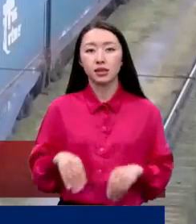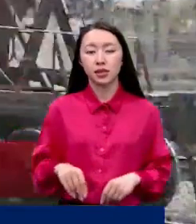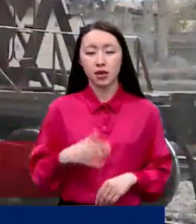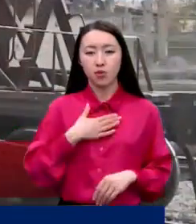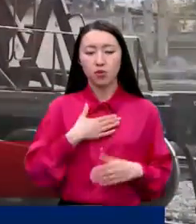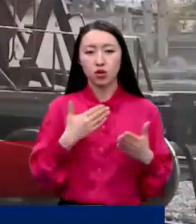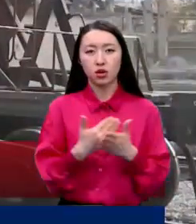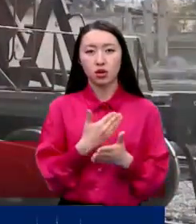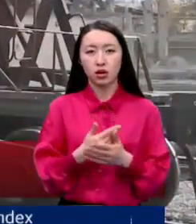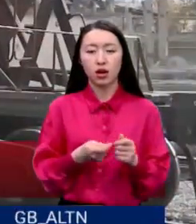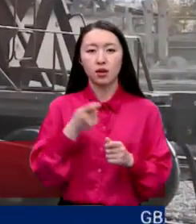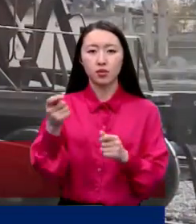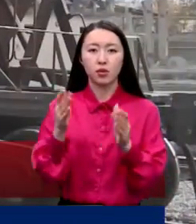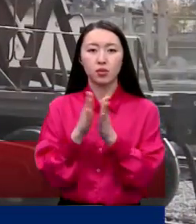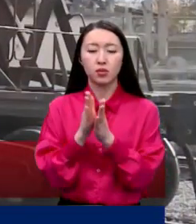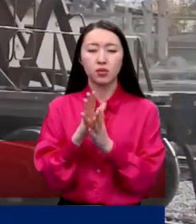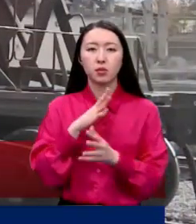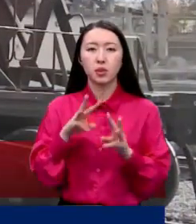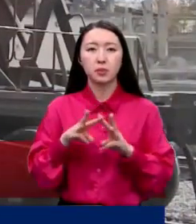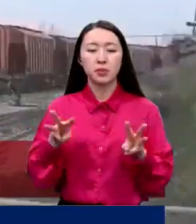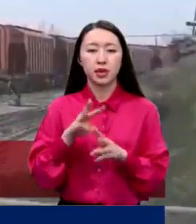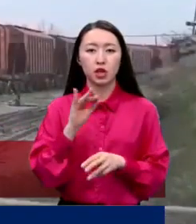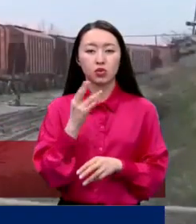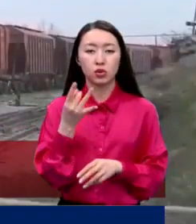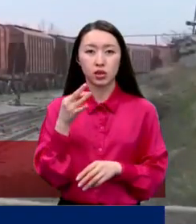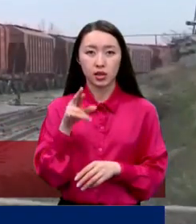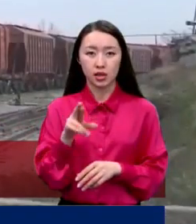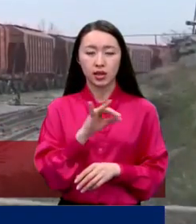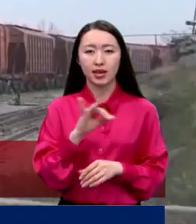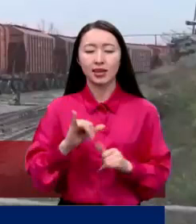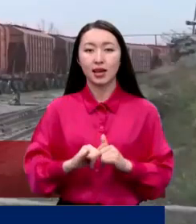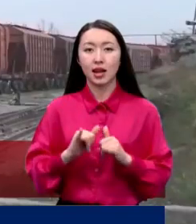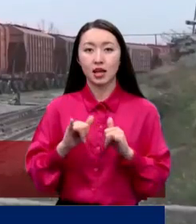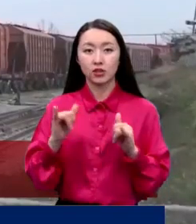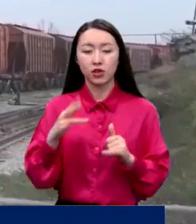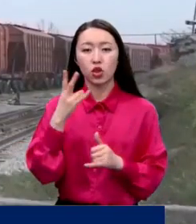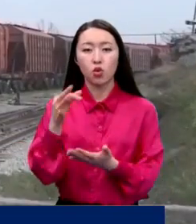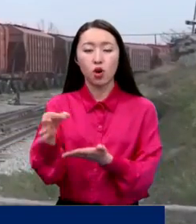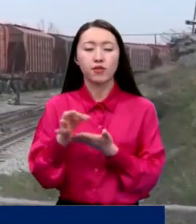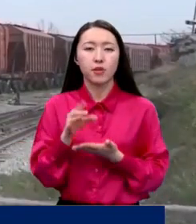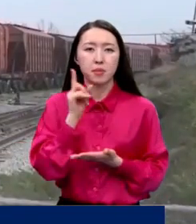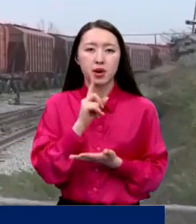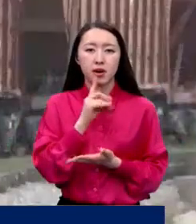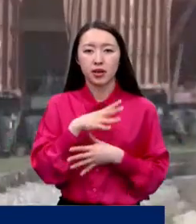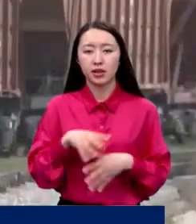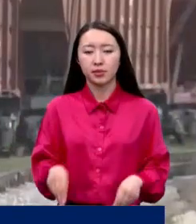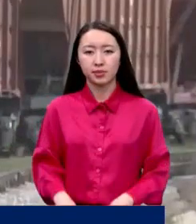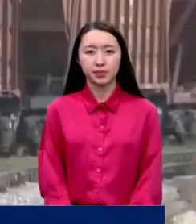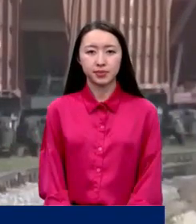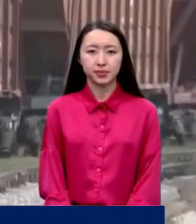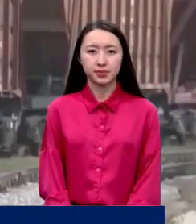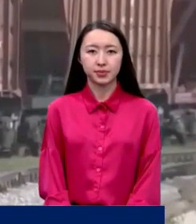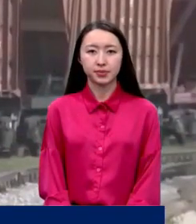Бизнес» обратился за комментарием в Министерство индустрии и инфраструктурного развития, но ответа пока не последовало.